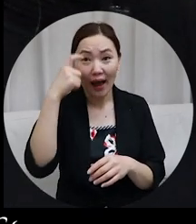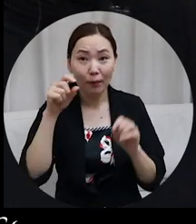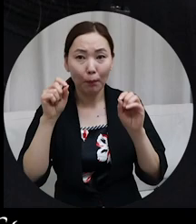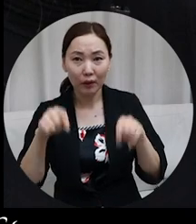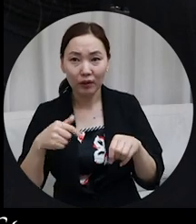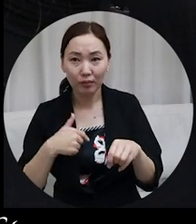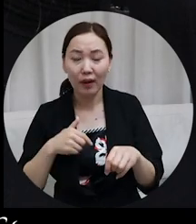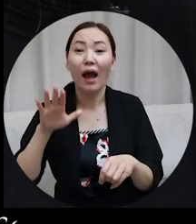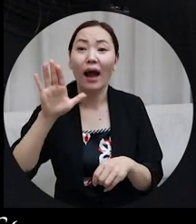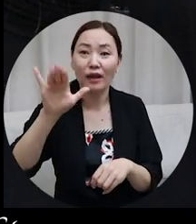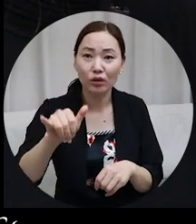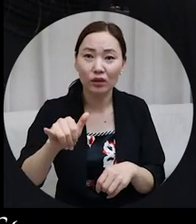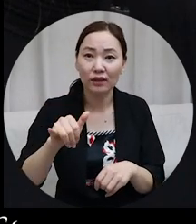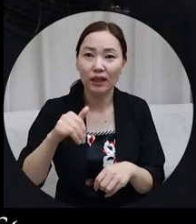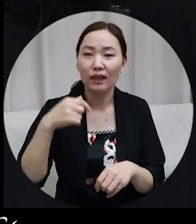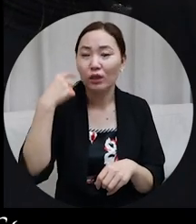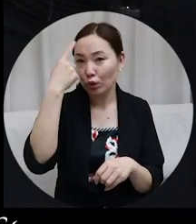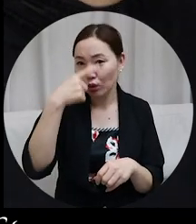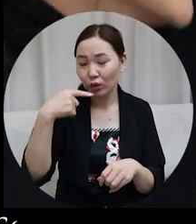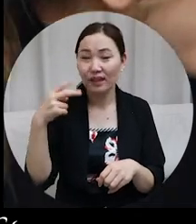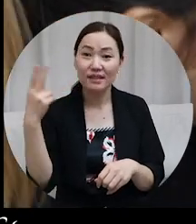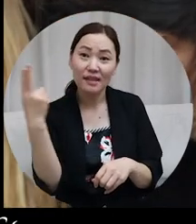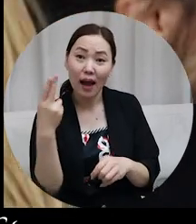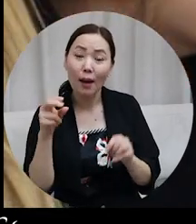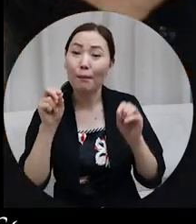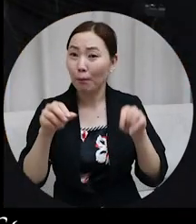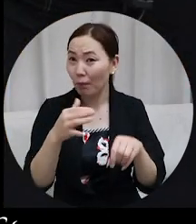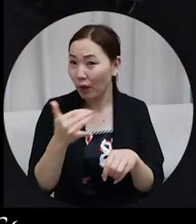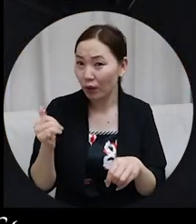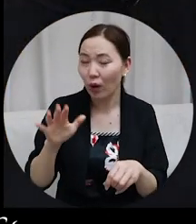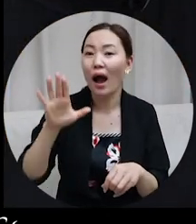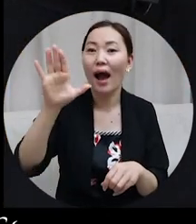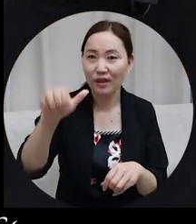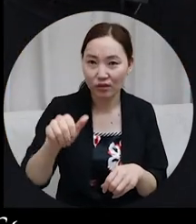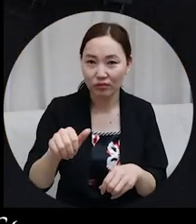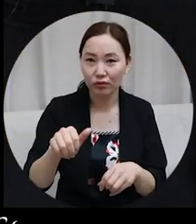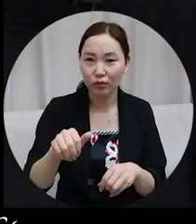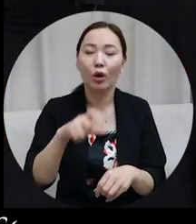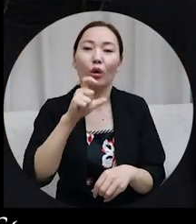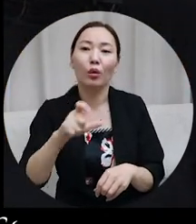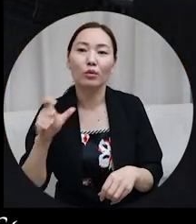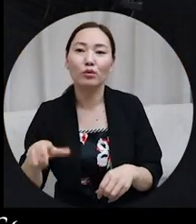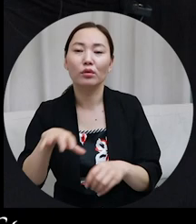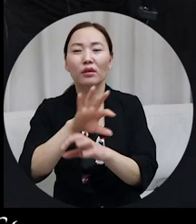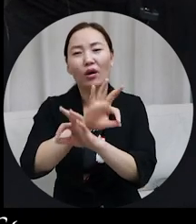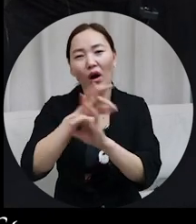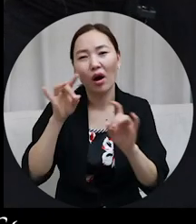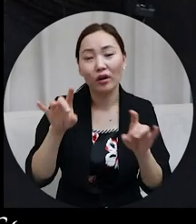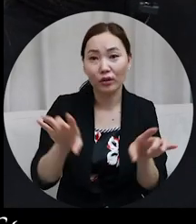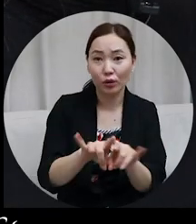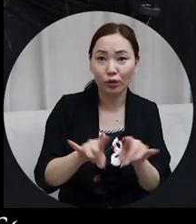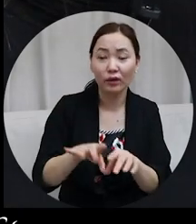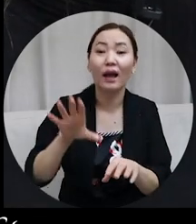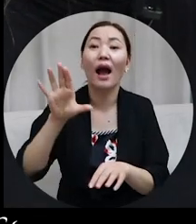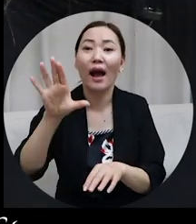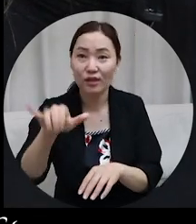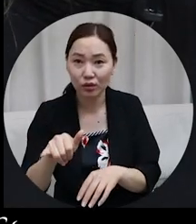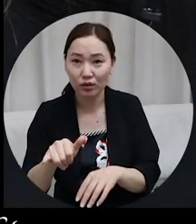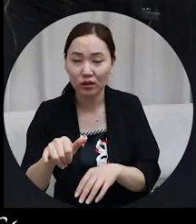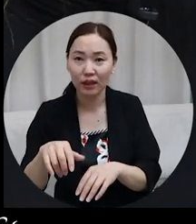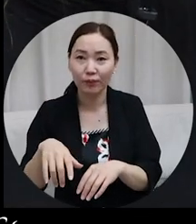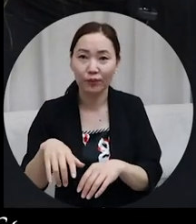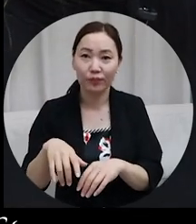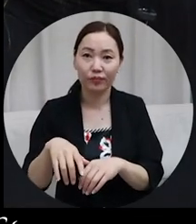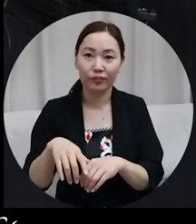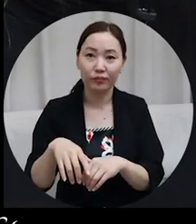нүур харшдаг байхгүй. Нүур жоохон цайрах болоо ч гэж байна шүү дээ. Хүмүүс уг нь өөр юм асуух хэрэгтэй байхгүй юу? Одоо юу гэдгийг энэ